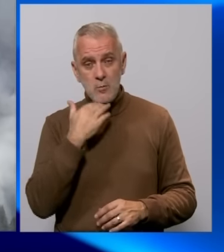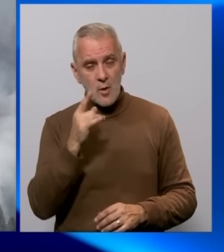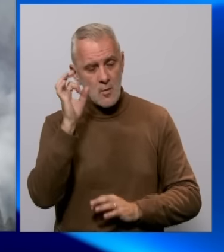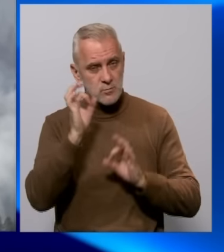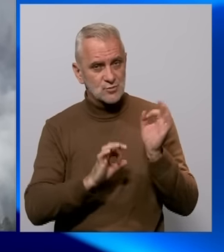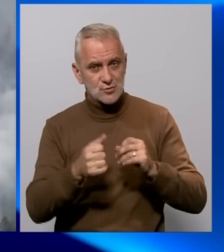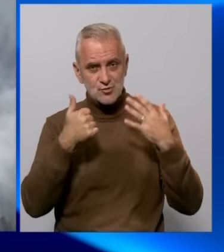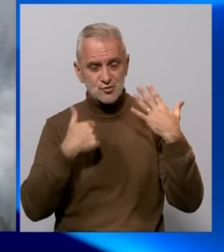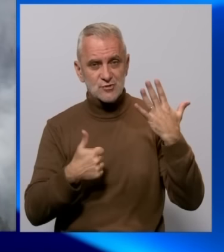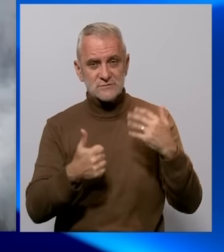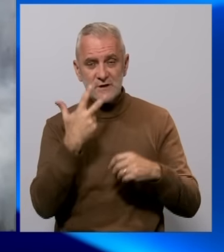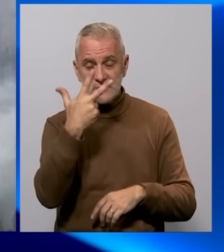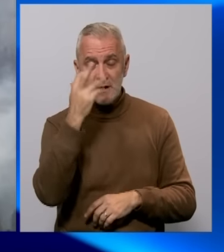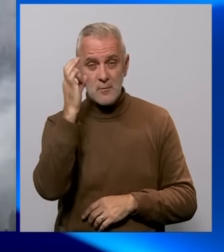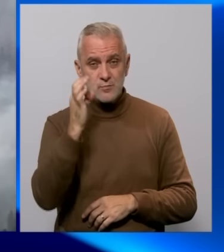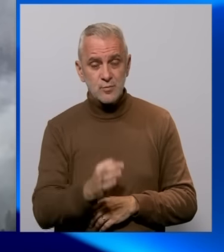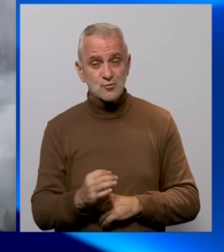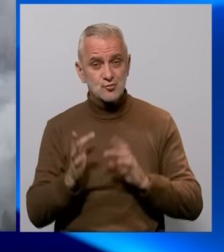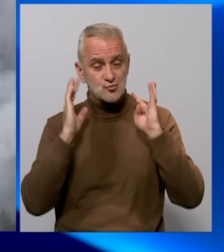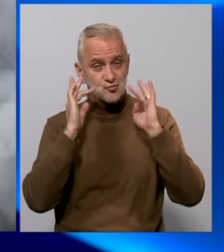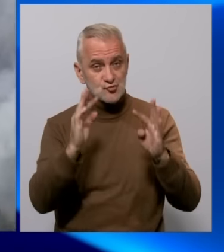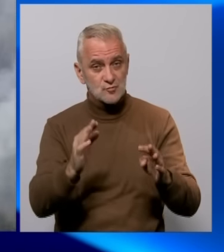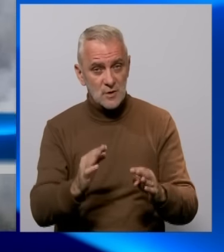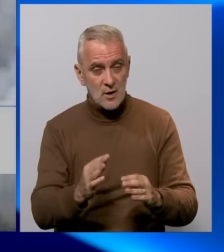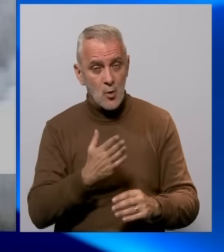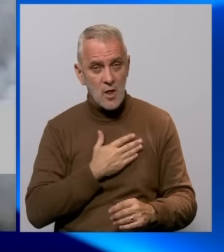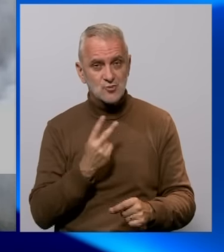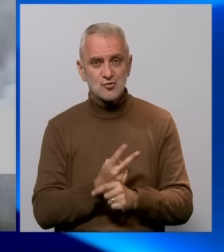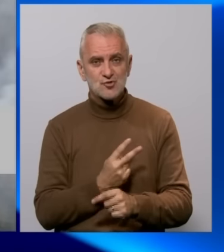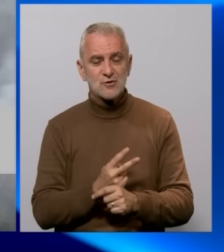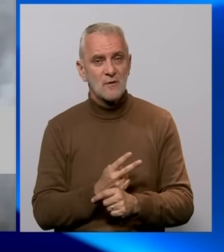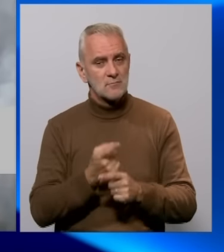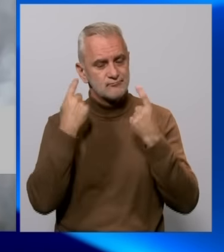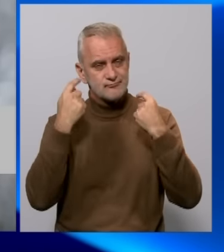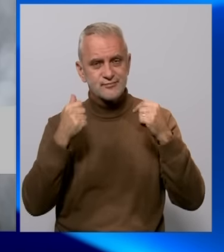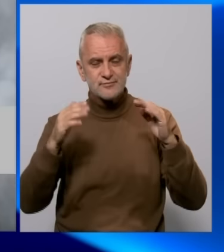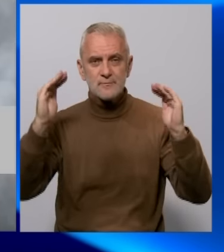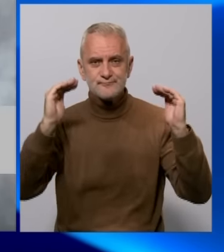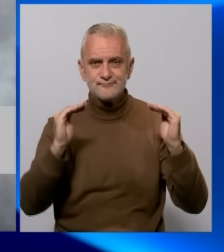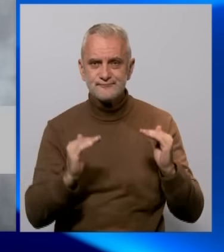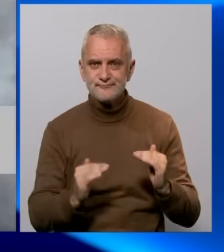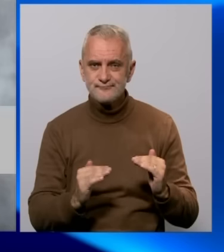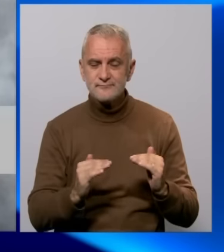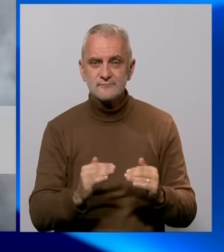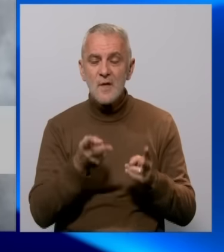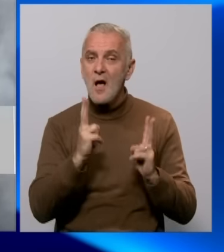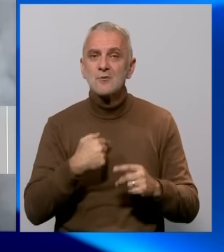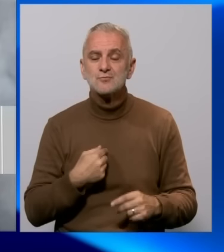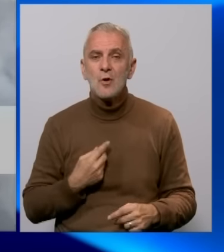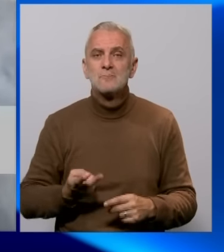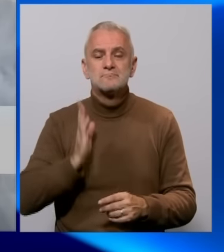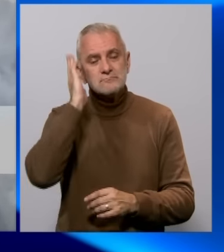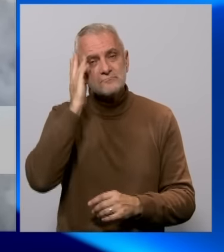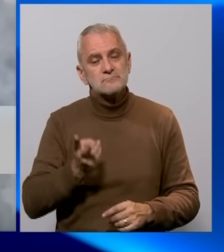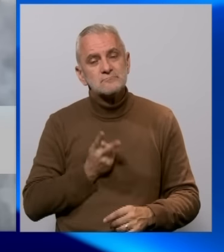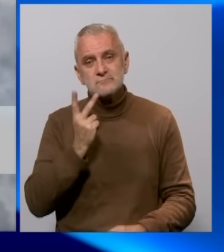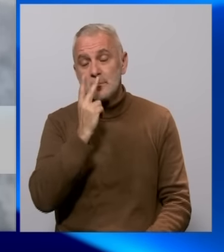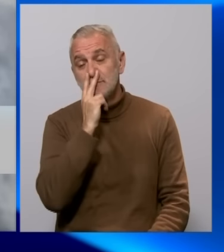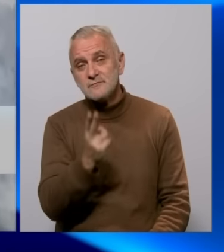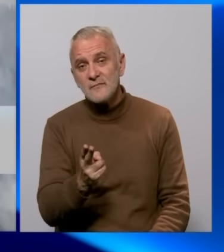od 63% šume i šumskog područja u našoj zemlji drastično će padati. Čime ćemo se tada hvaliti, ostaje da se